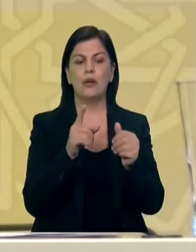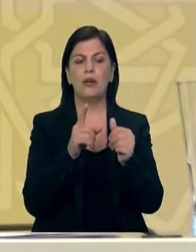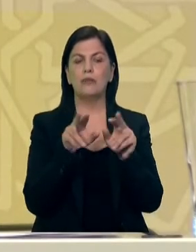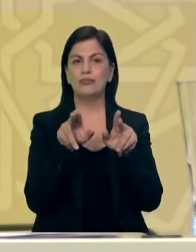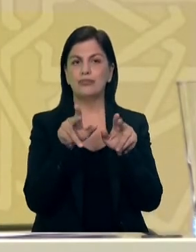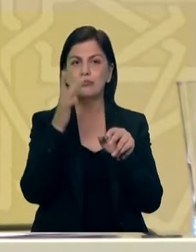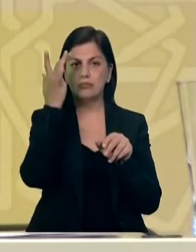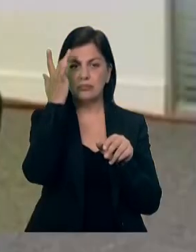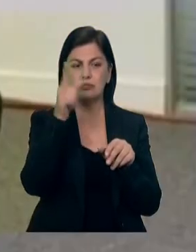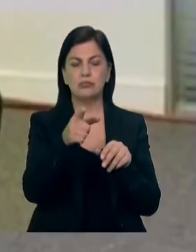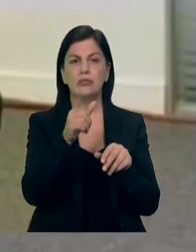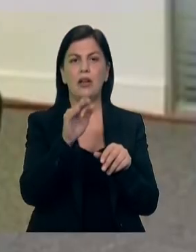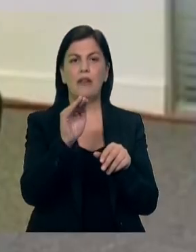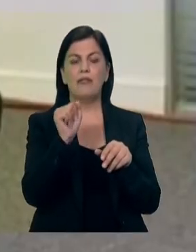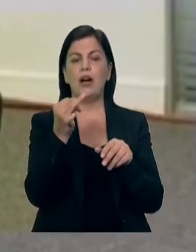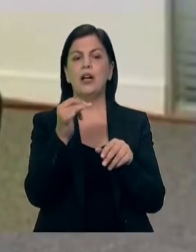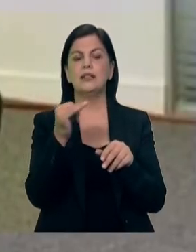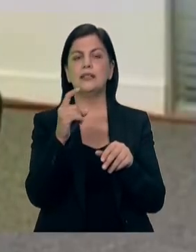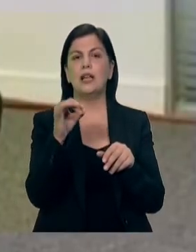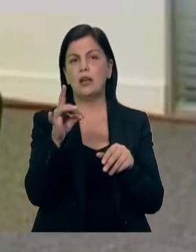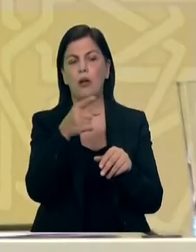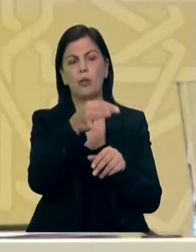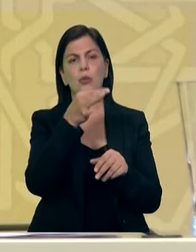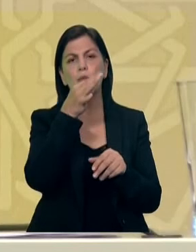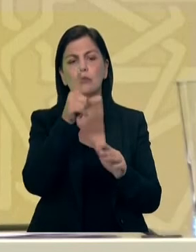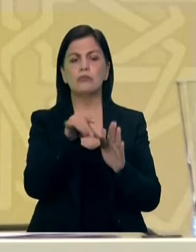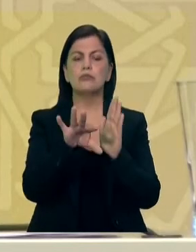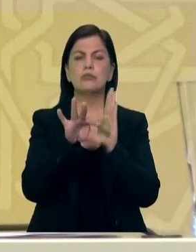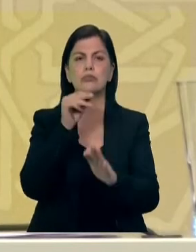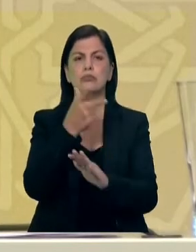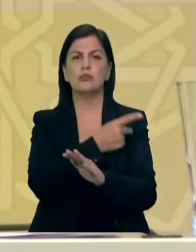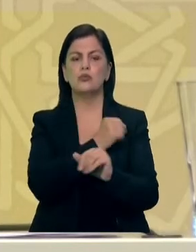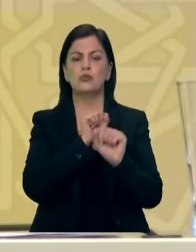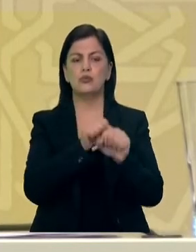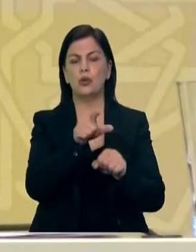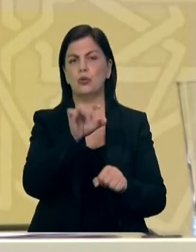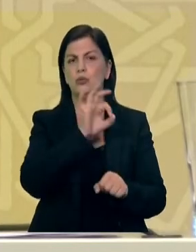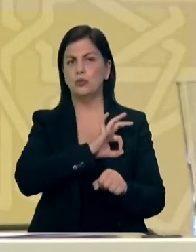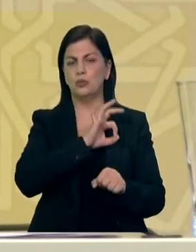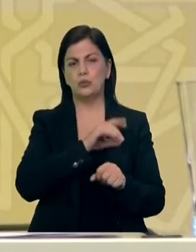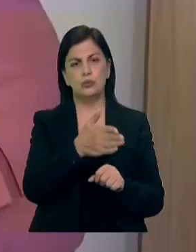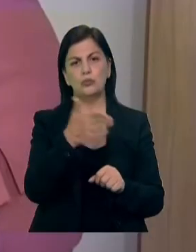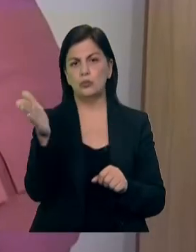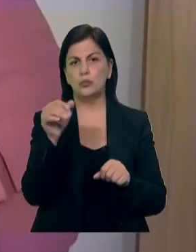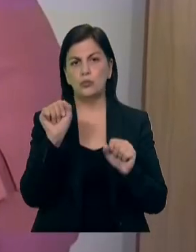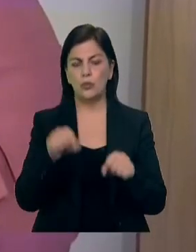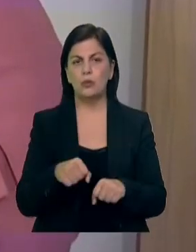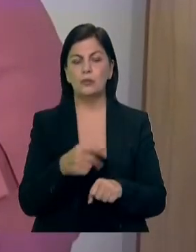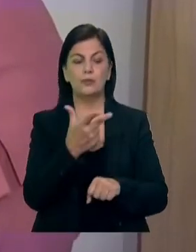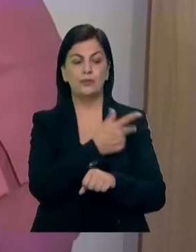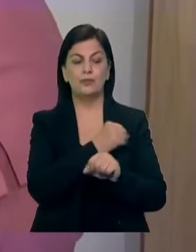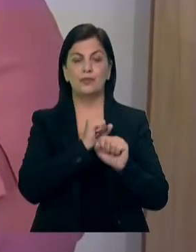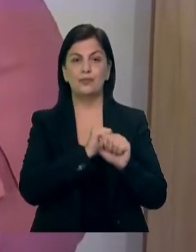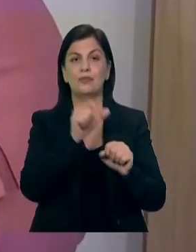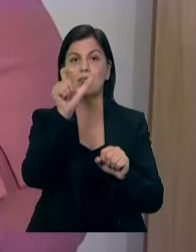Azərbaycana gətiriləcəkdir. İstədiyiniz könüllü şəkildə seçdiyiniz vaksini gedib vurdura bilərsiniz. Peyvənd